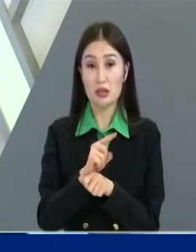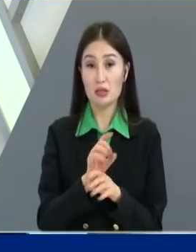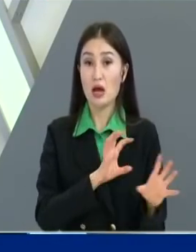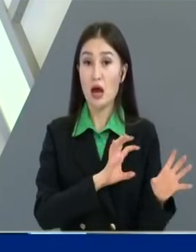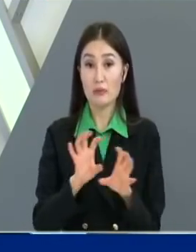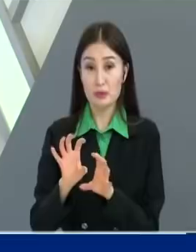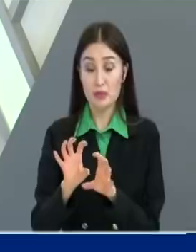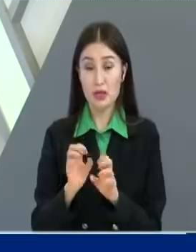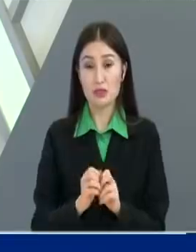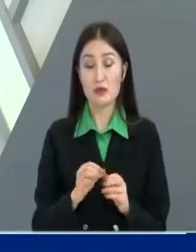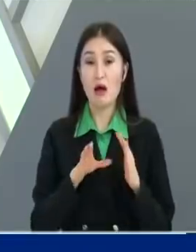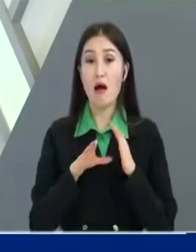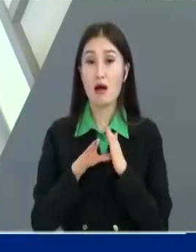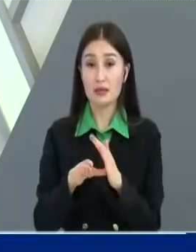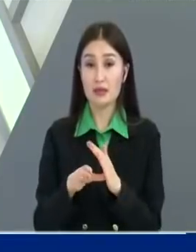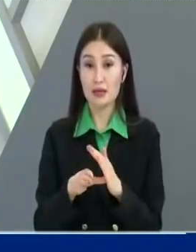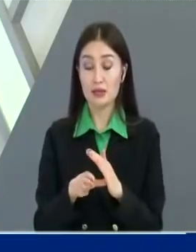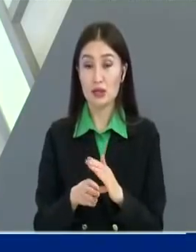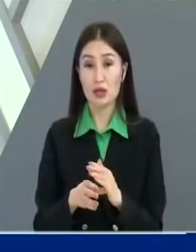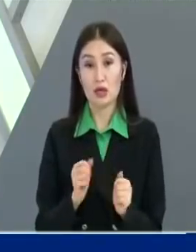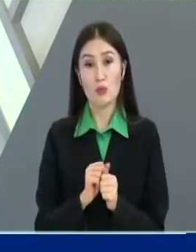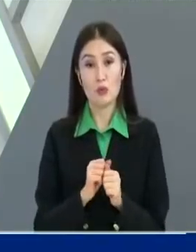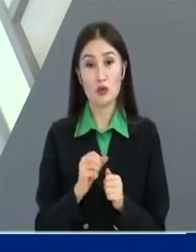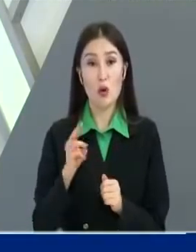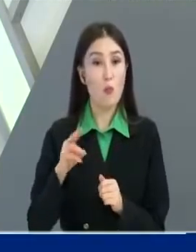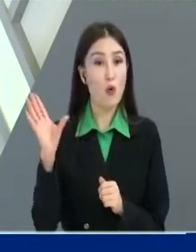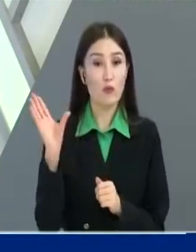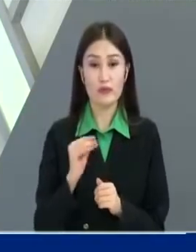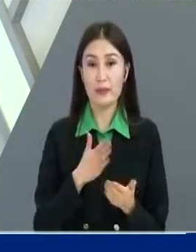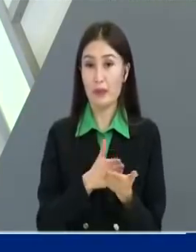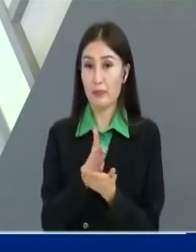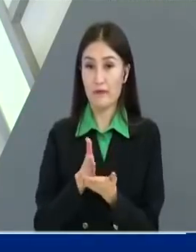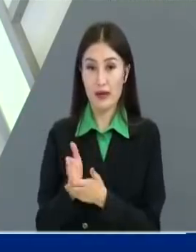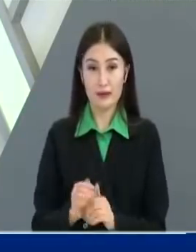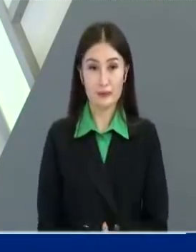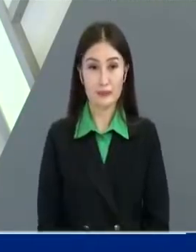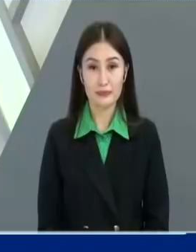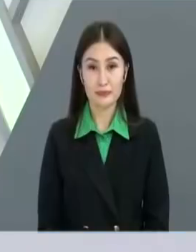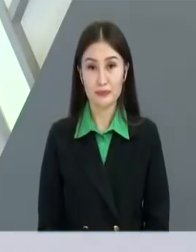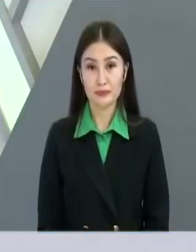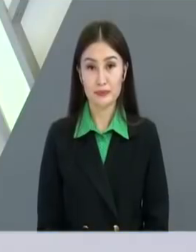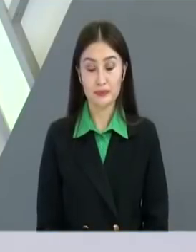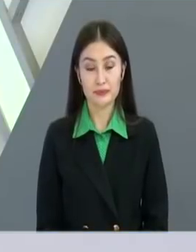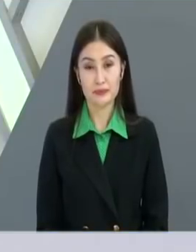обеспечить бесперебойное оказание медицинских услуг по всем направлениям.